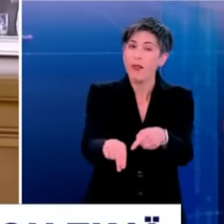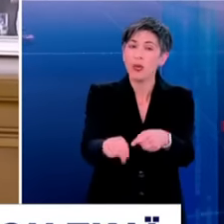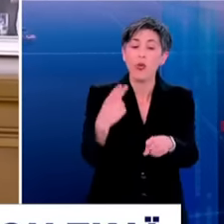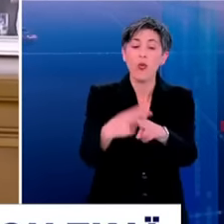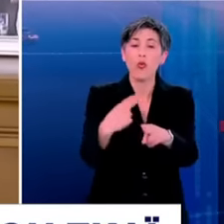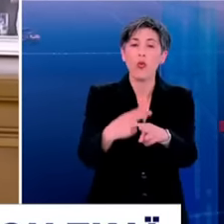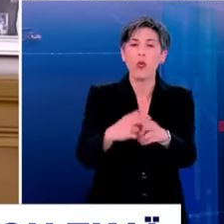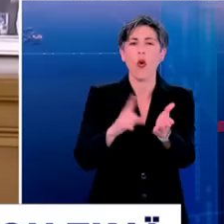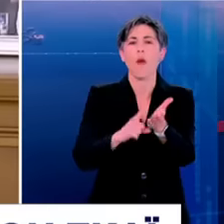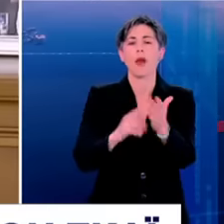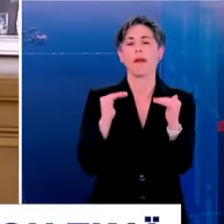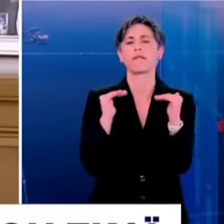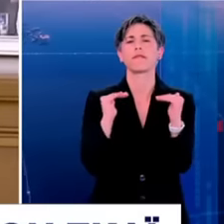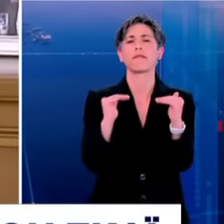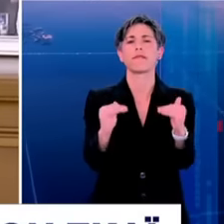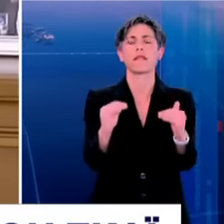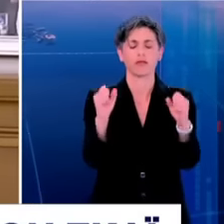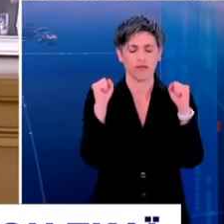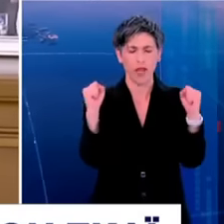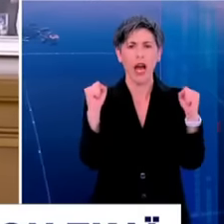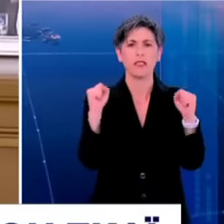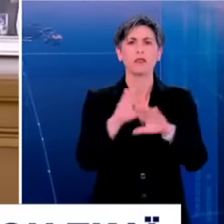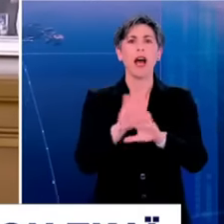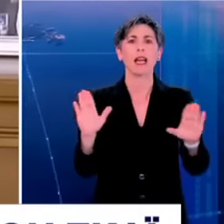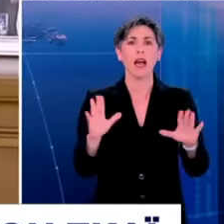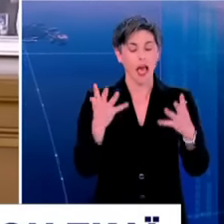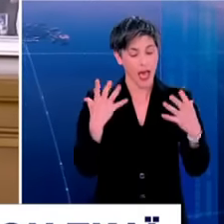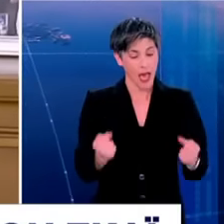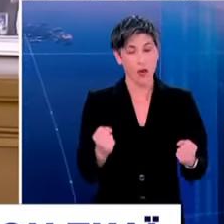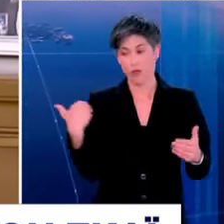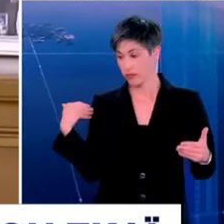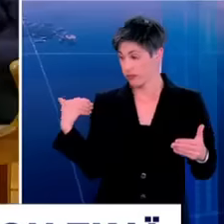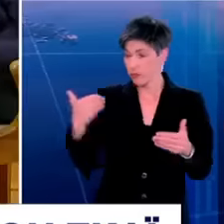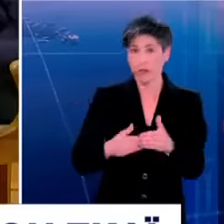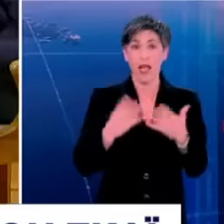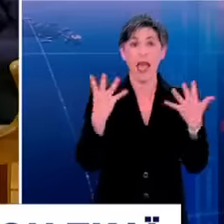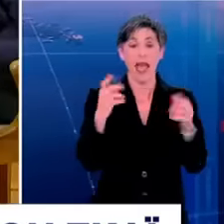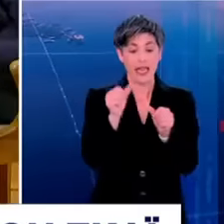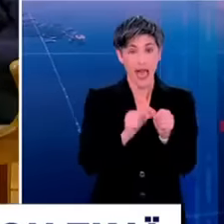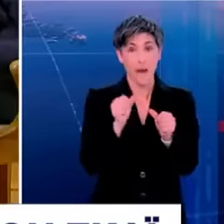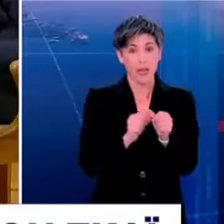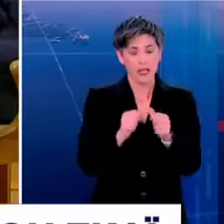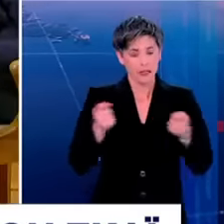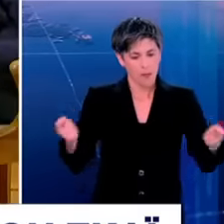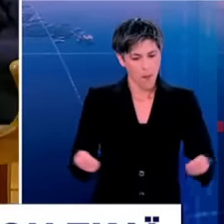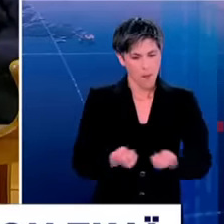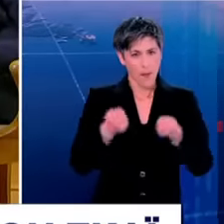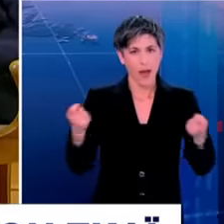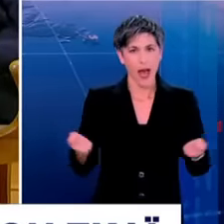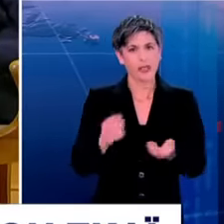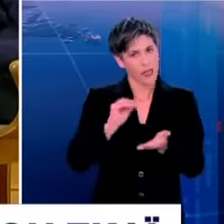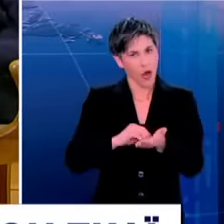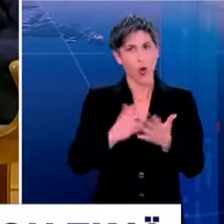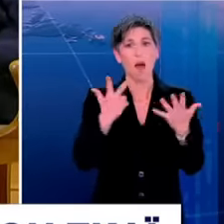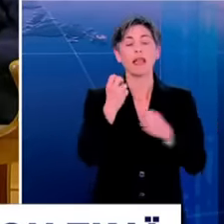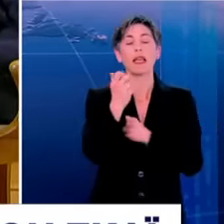συνέχεια. Έχουμε 9 μήνες κυβερνητικού έργου για το οποίο θέλουμε να μιλήσουμε και 3 χρόνια ακόμα θητείας μπροστά μας,